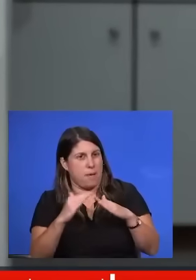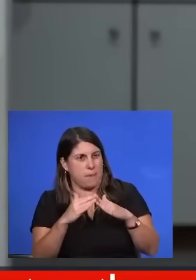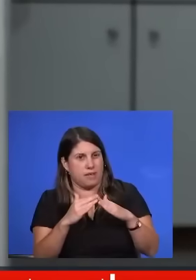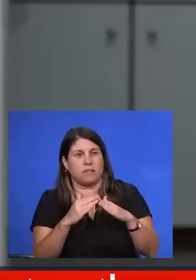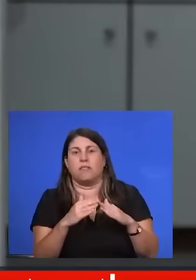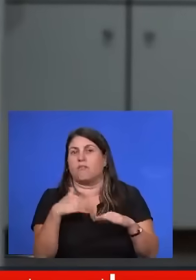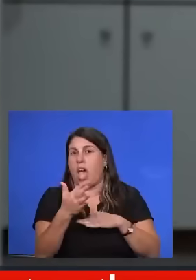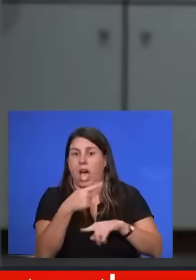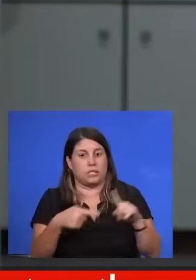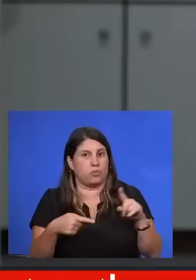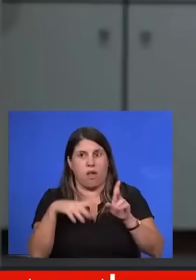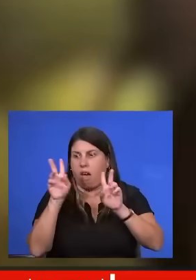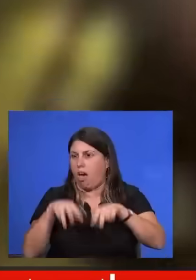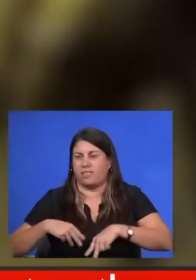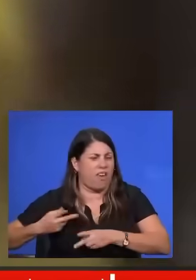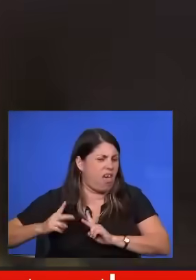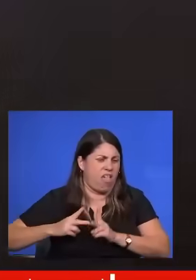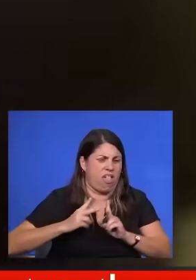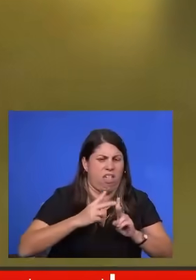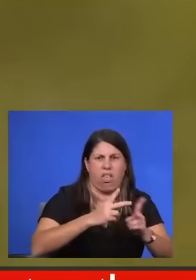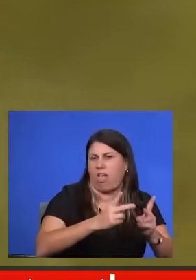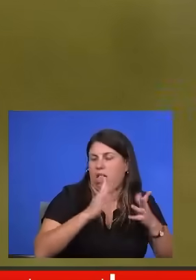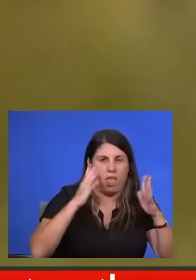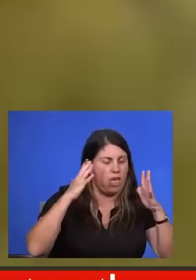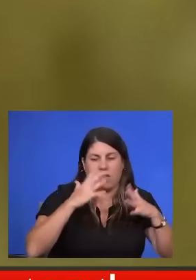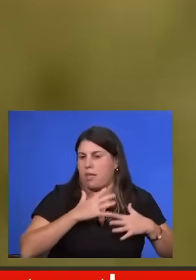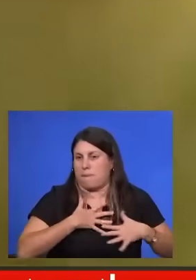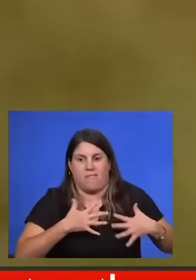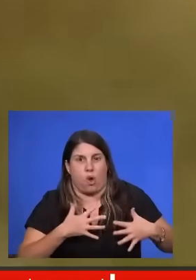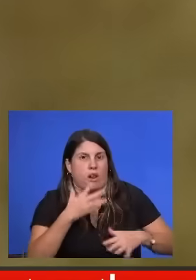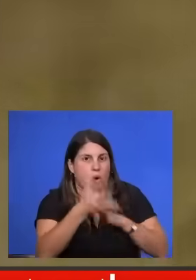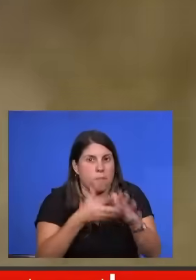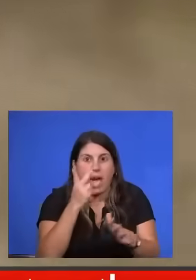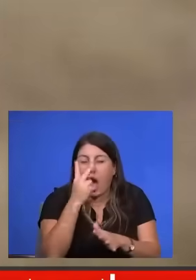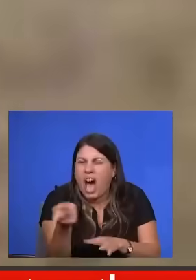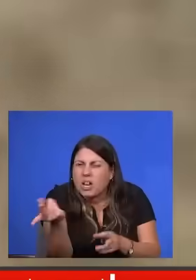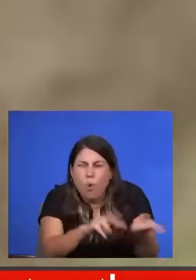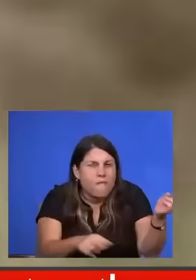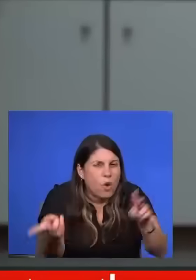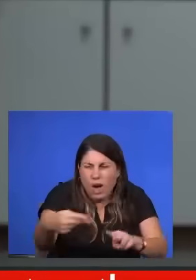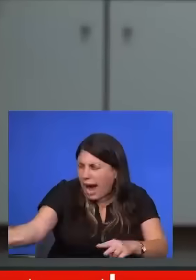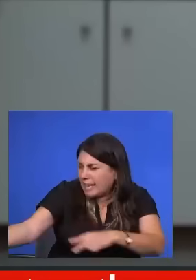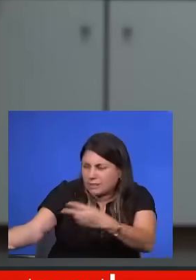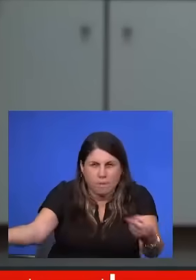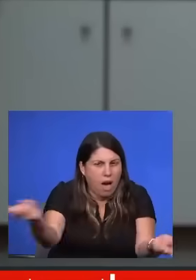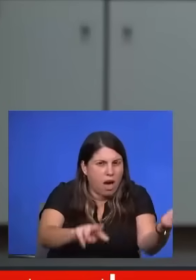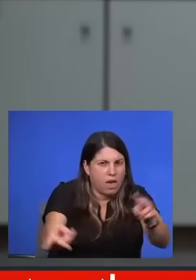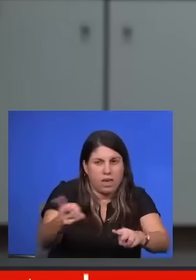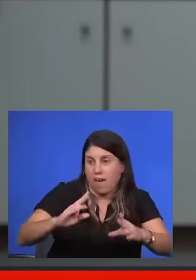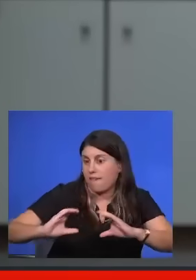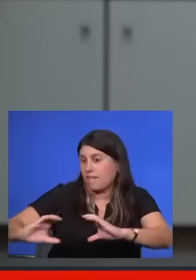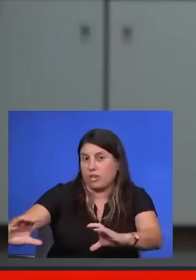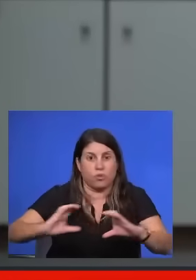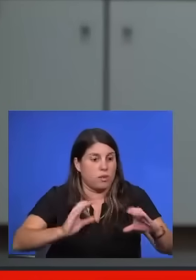חזר בריצה מטורפת הביתה, מבועל כולו, אומר שהוא ראה גופות על הרצפה, על הכבישים. אבל בעצם לא ידענו מה קורה.